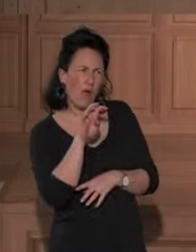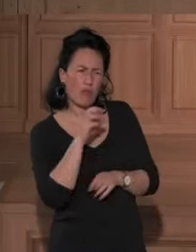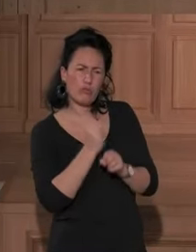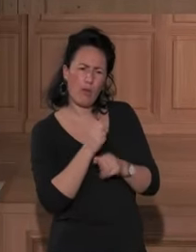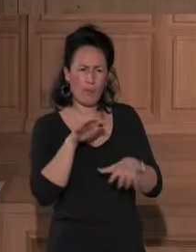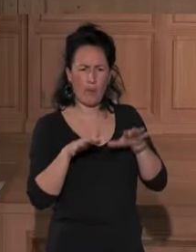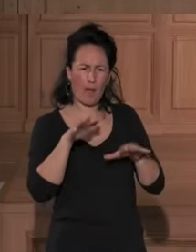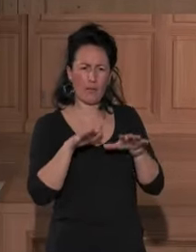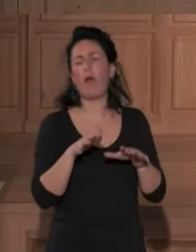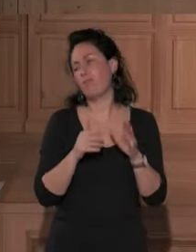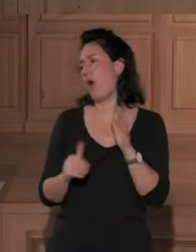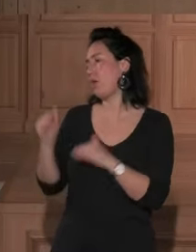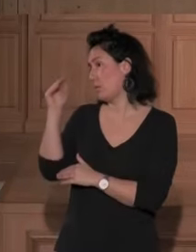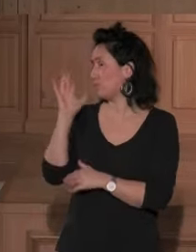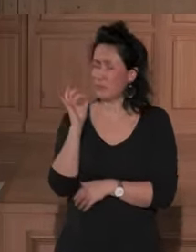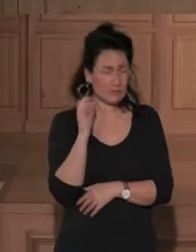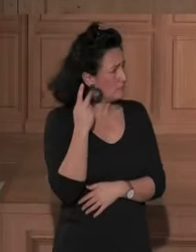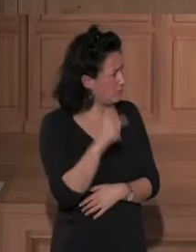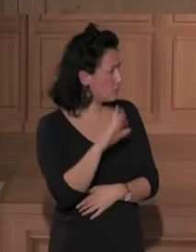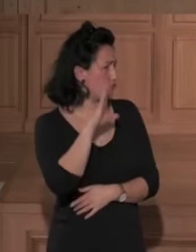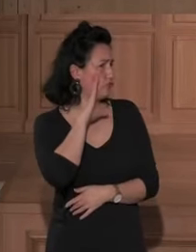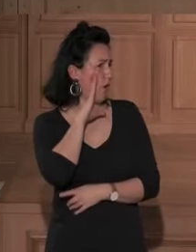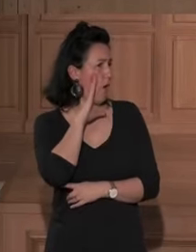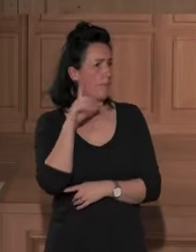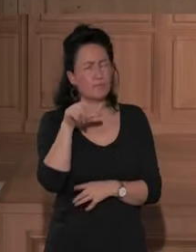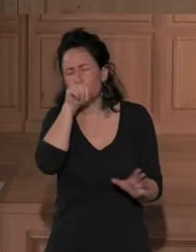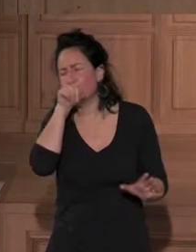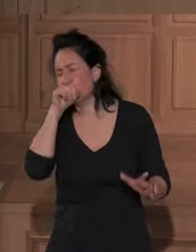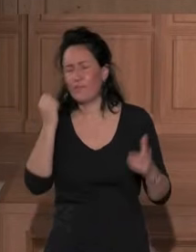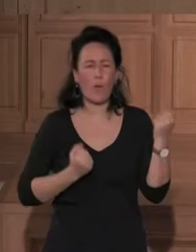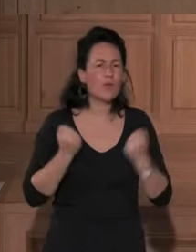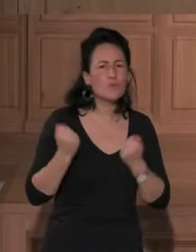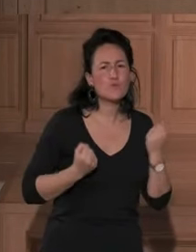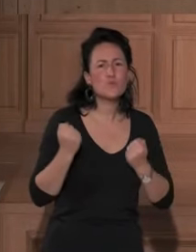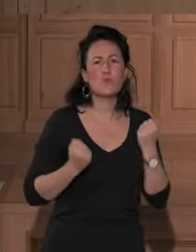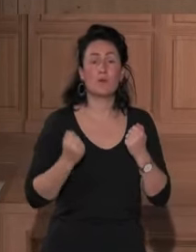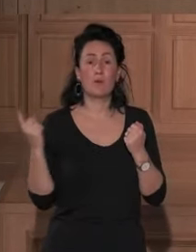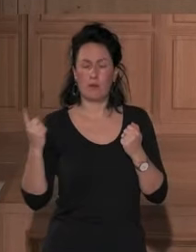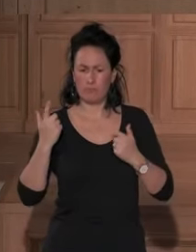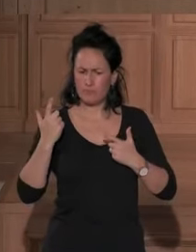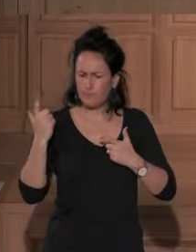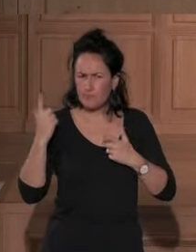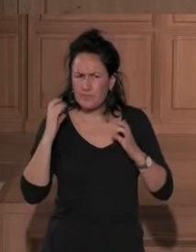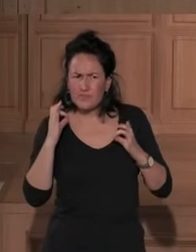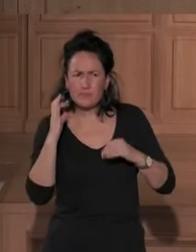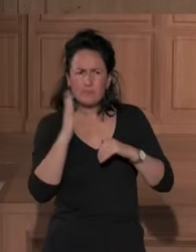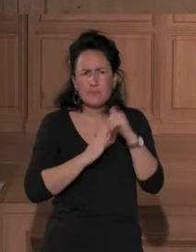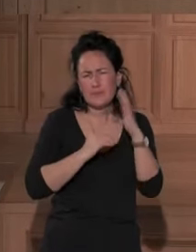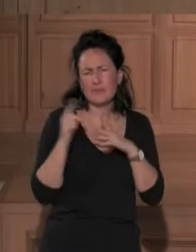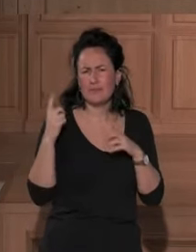voilà. Ouais, 40. Adulte. Il a sa chambre, il kiffe les voitures, en voie de professionnalisation, il travaille sur tout ce qui